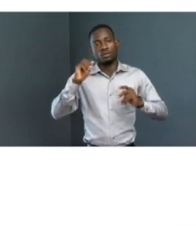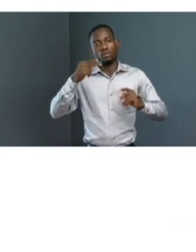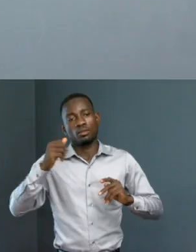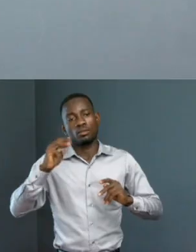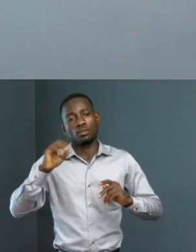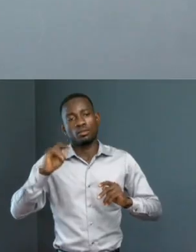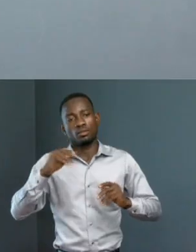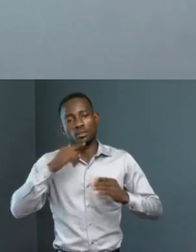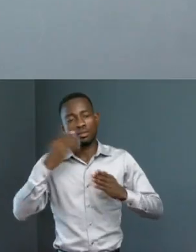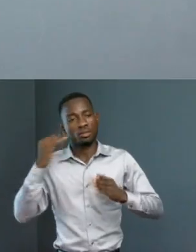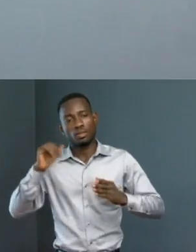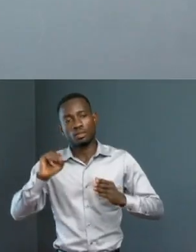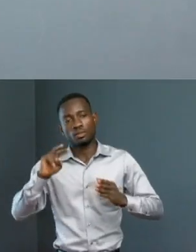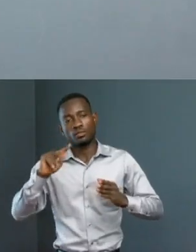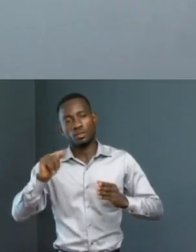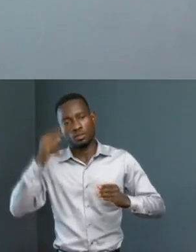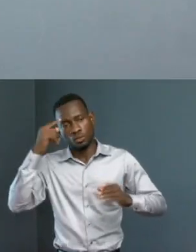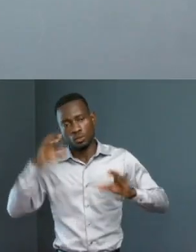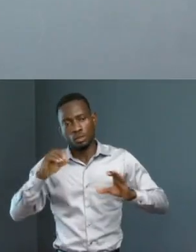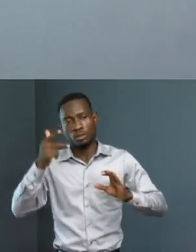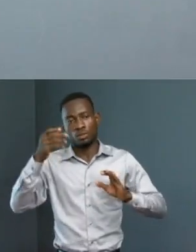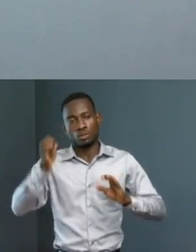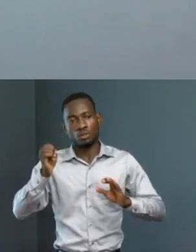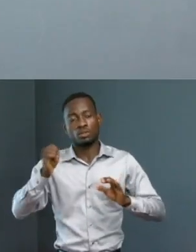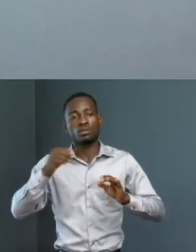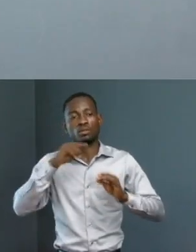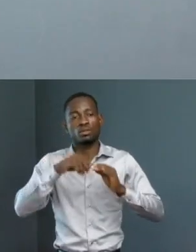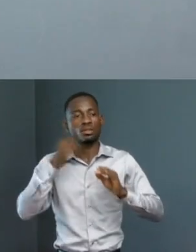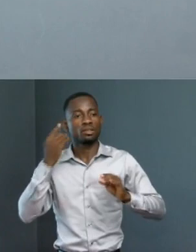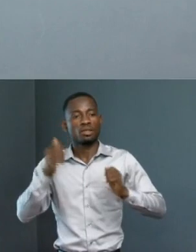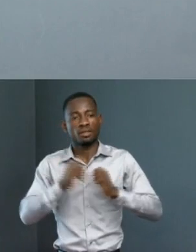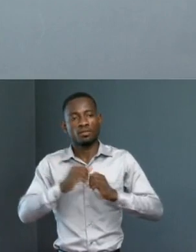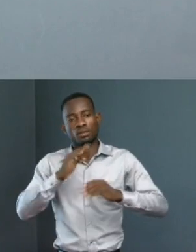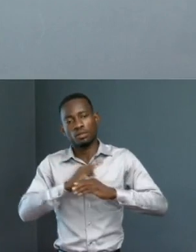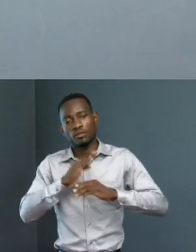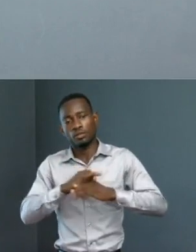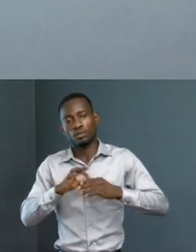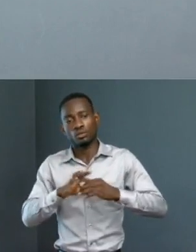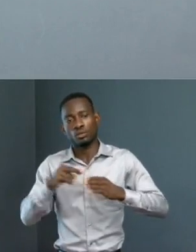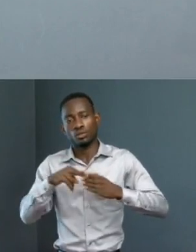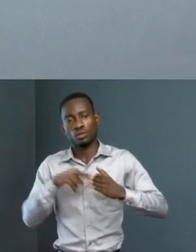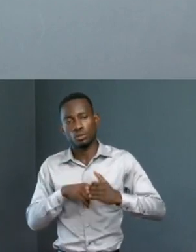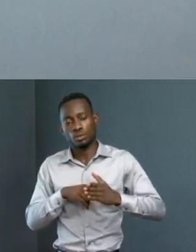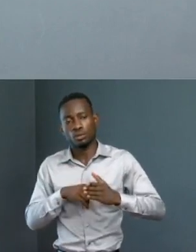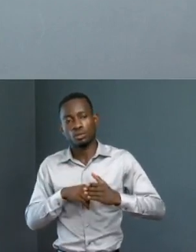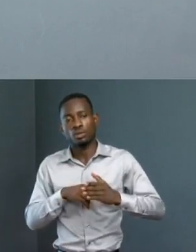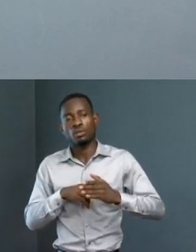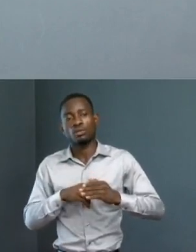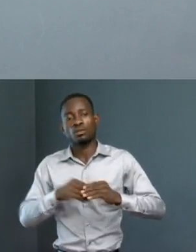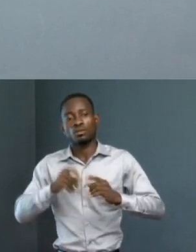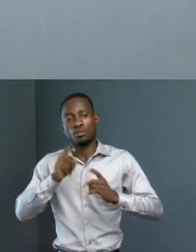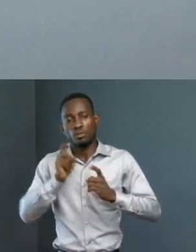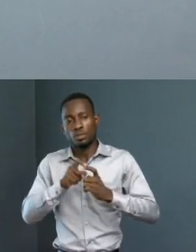c'était SVT pour les classes de 3e. On était avec les fonctions de relation et